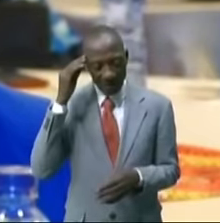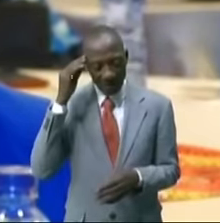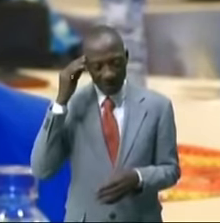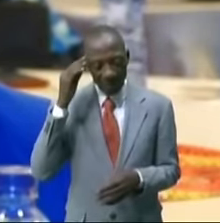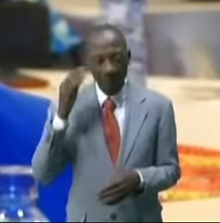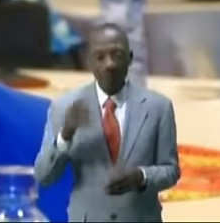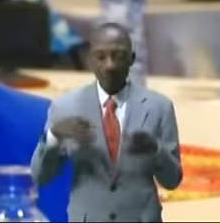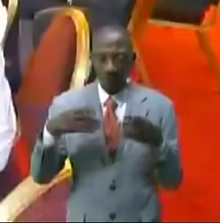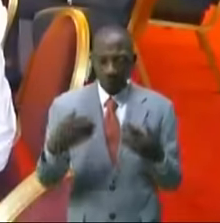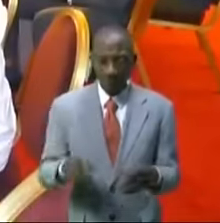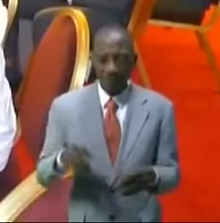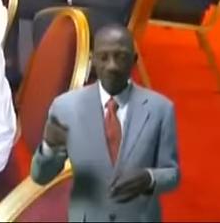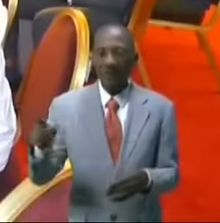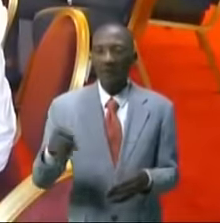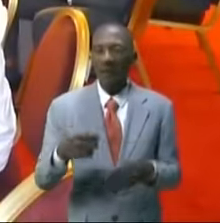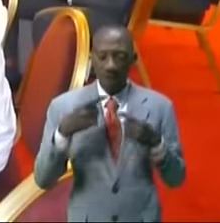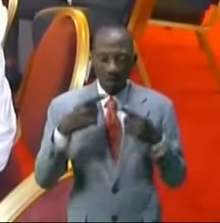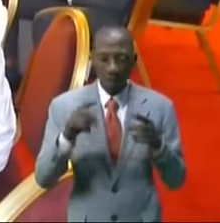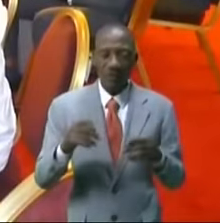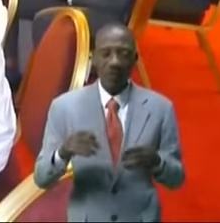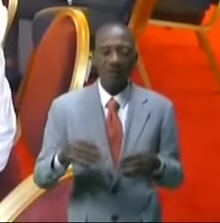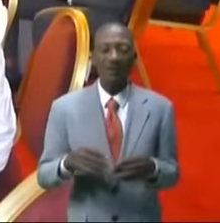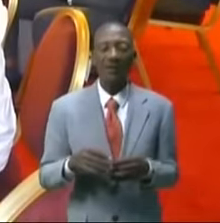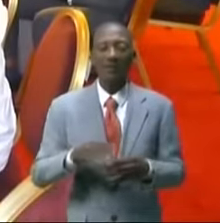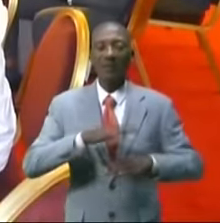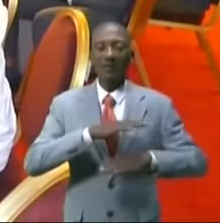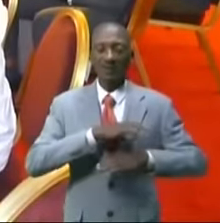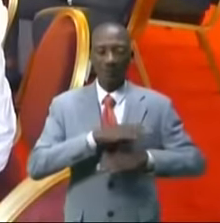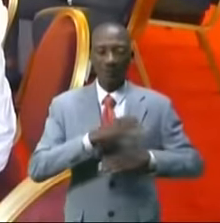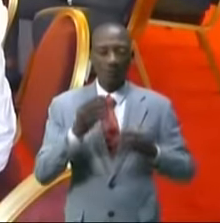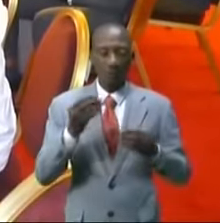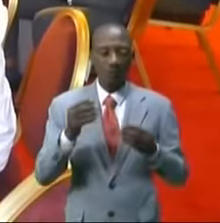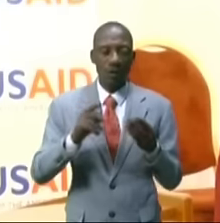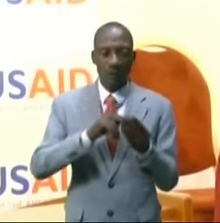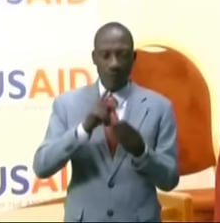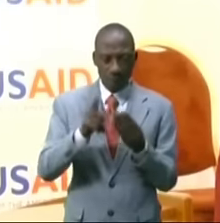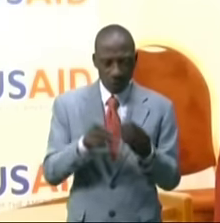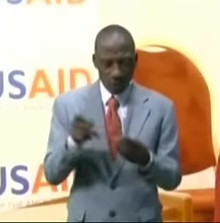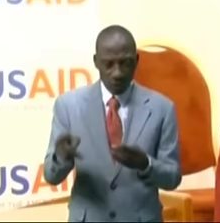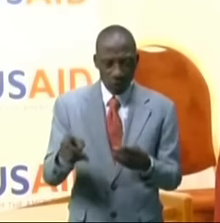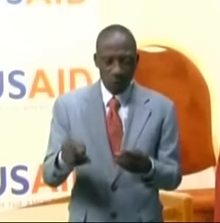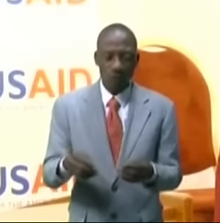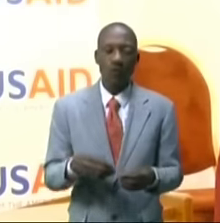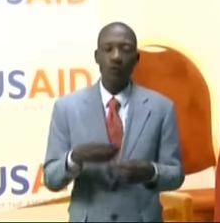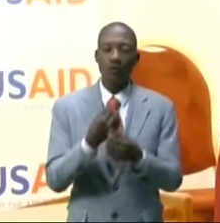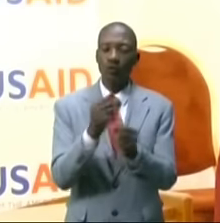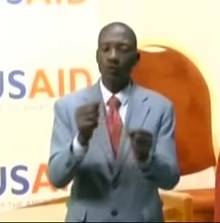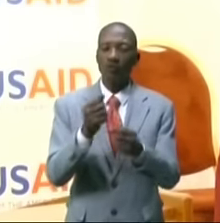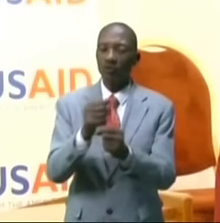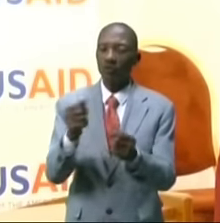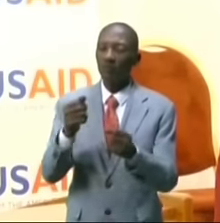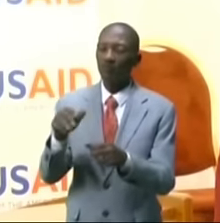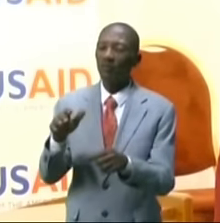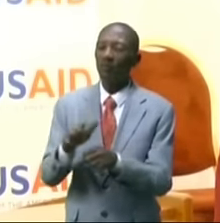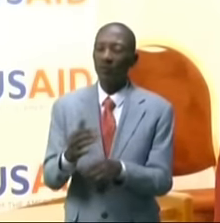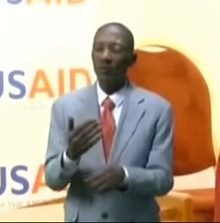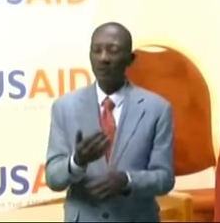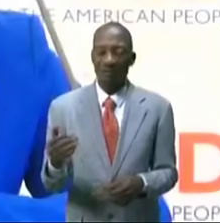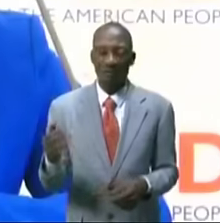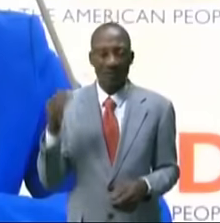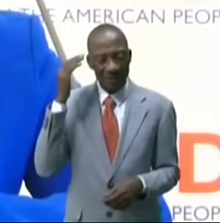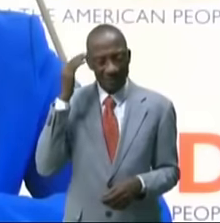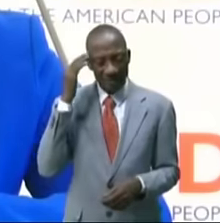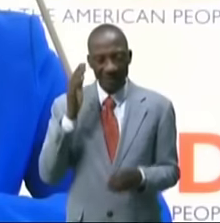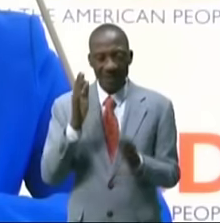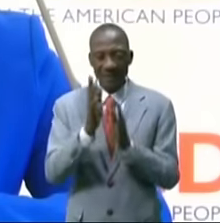leur satisfaction car le projet a sauvé des vies. Soit en 2017, près de 17 500